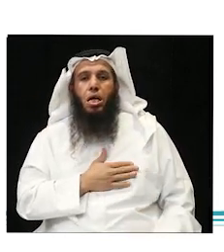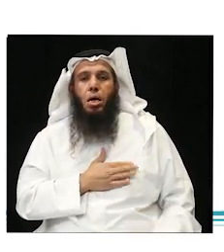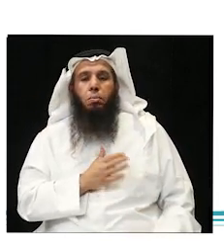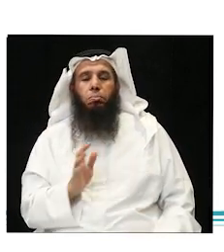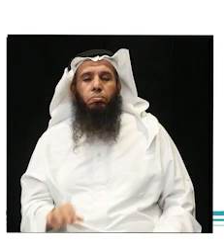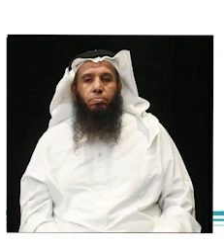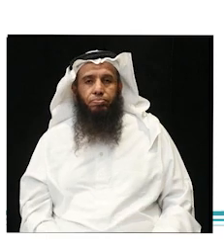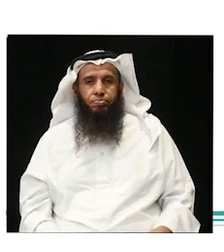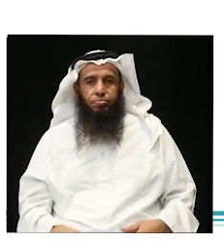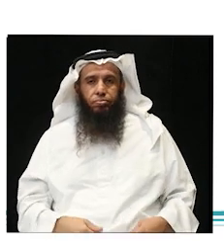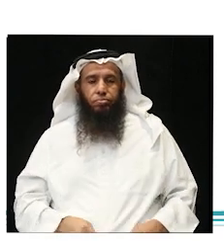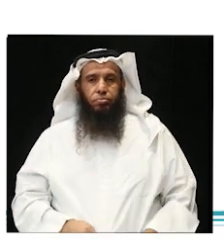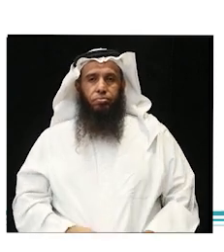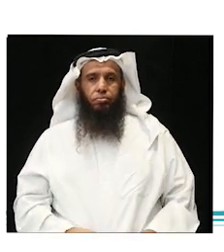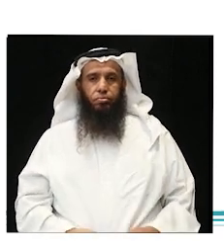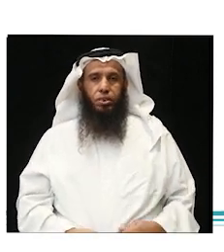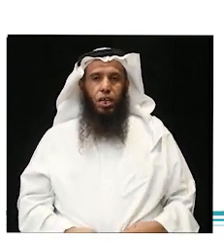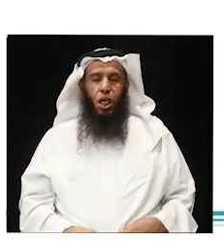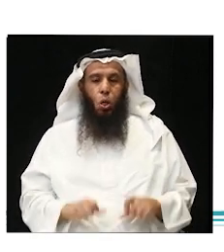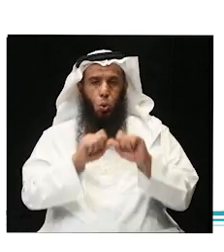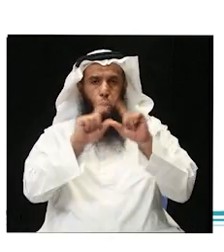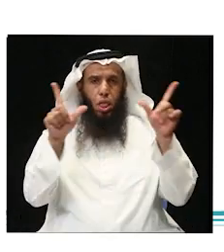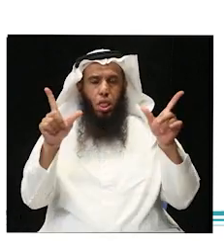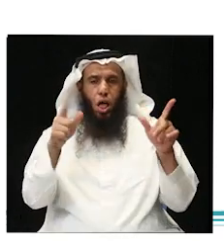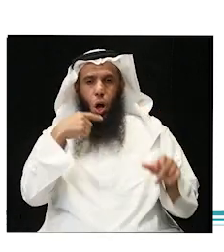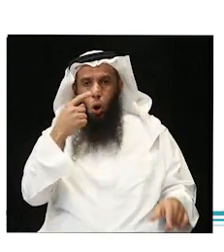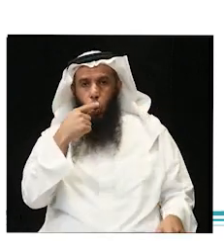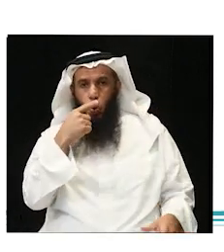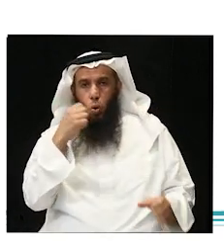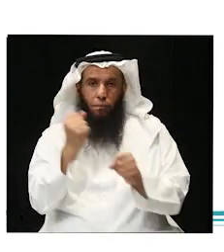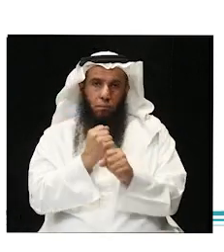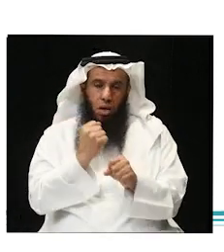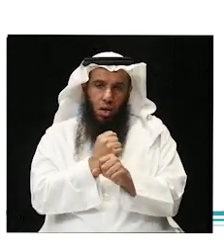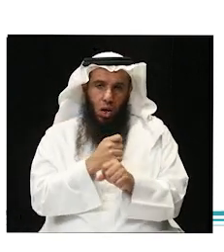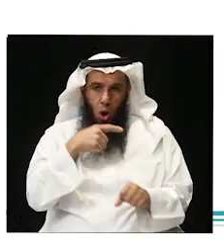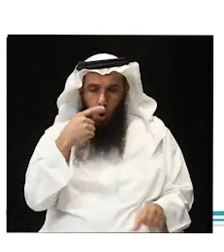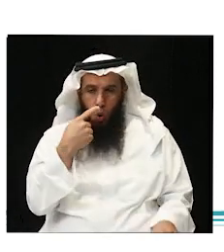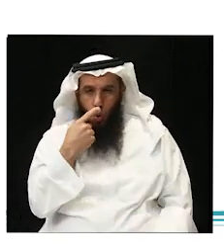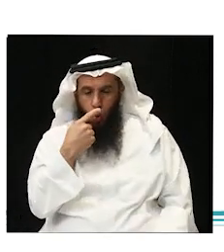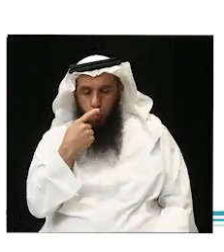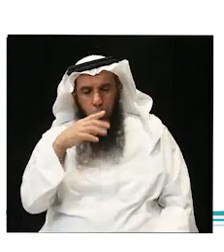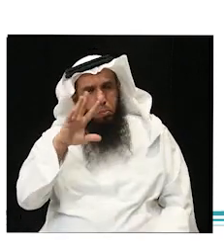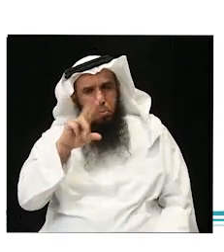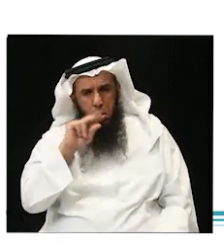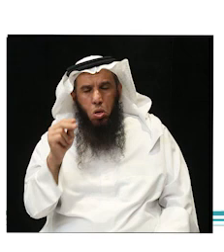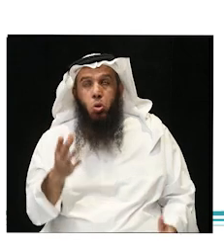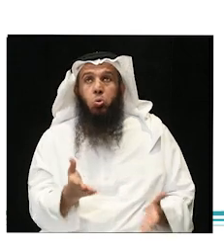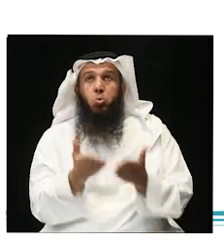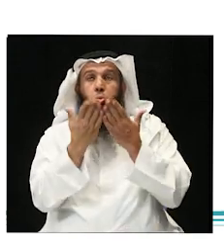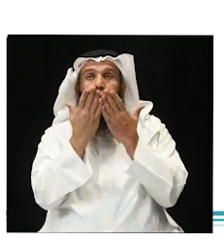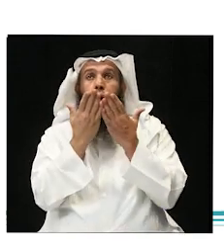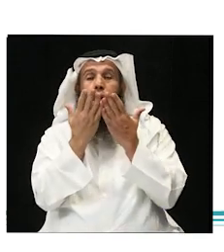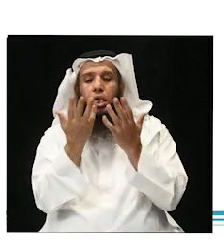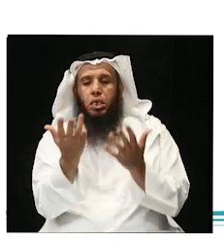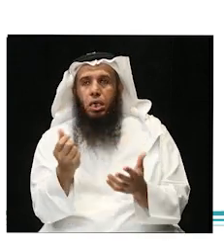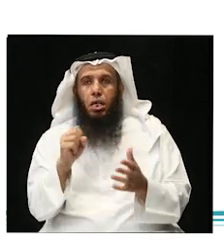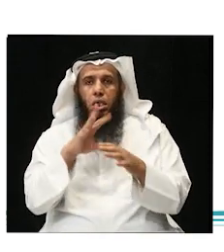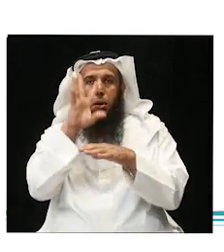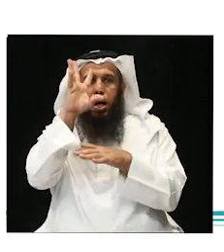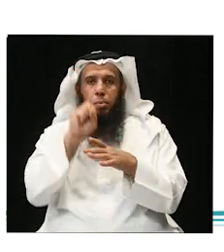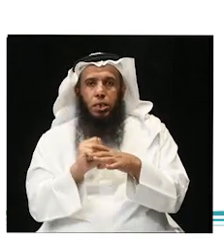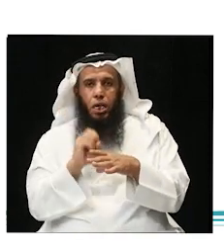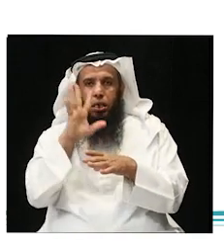الظاهرة قسمين، قولية وفعلية. قولية مثل الدعاء، مثل أذكار الصباح والمساء، مثل قراءة القرآن، كل هذه